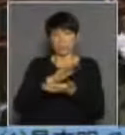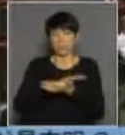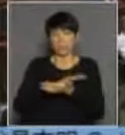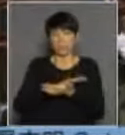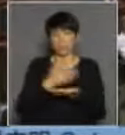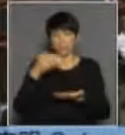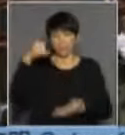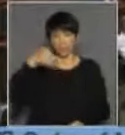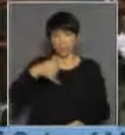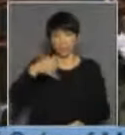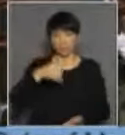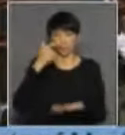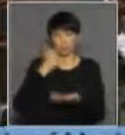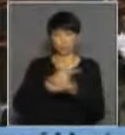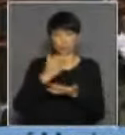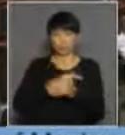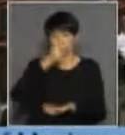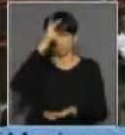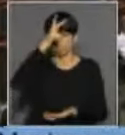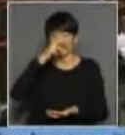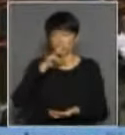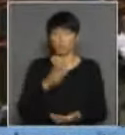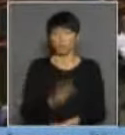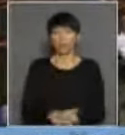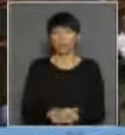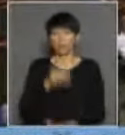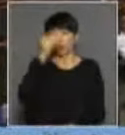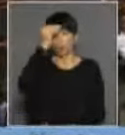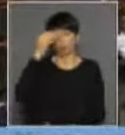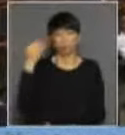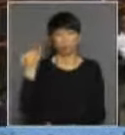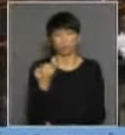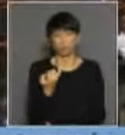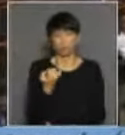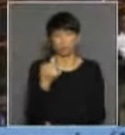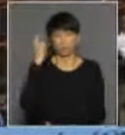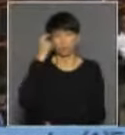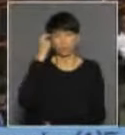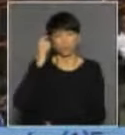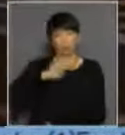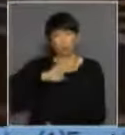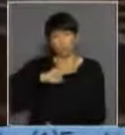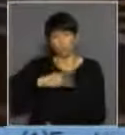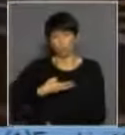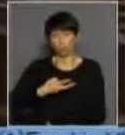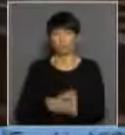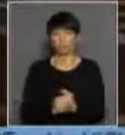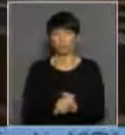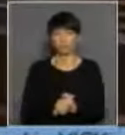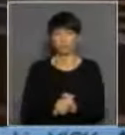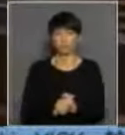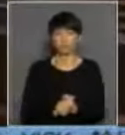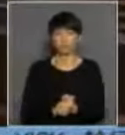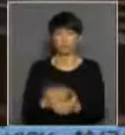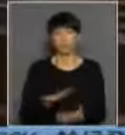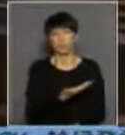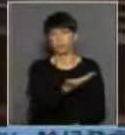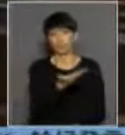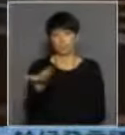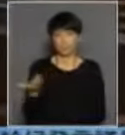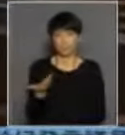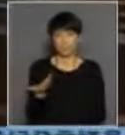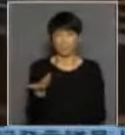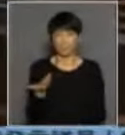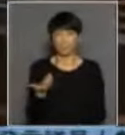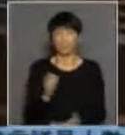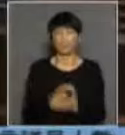更加重要係政府充分吸收佢哋嘅錯誤，亦都希望今次嘅事件咧，可令到大家咧進一步。甚至可